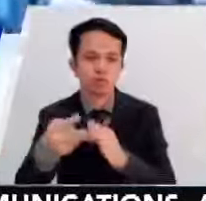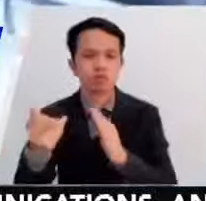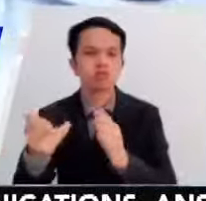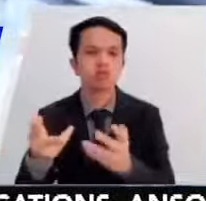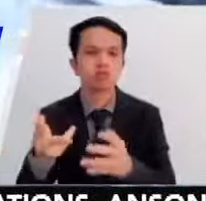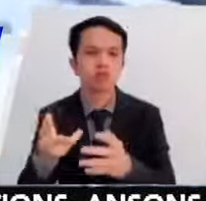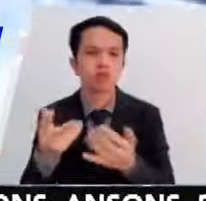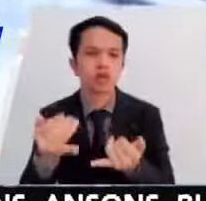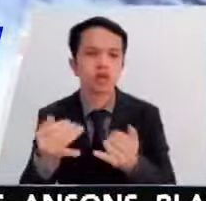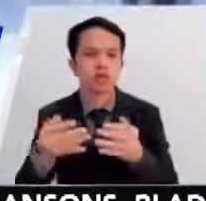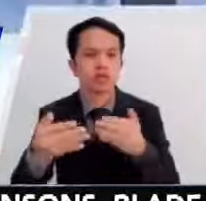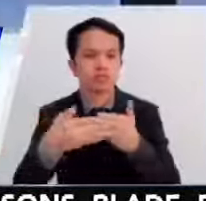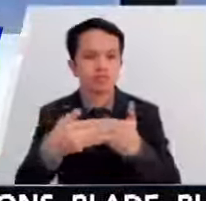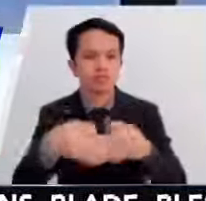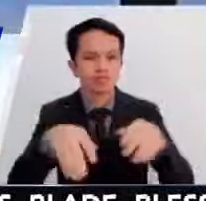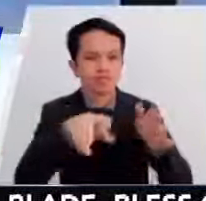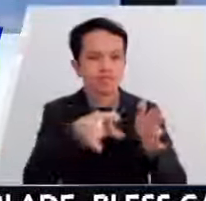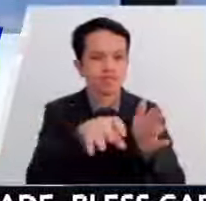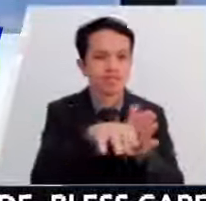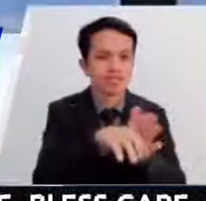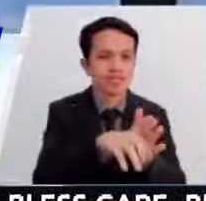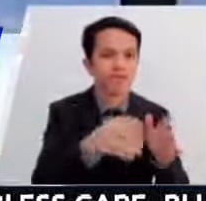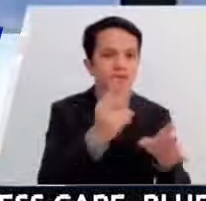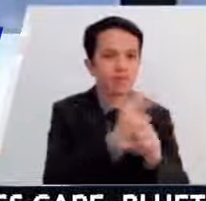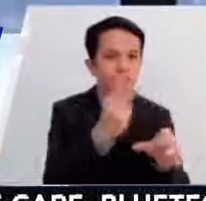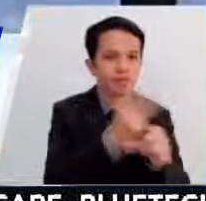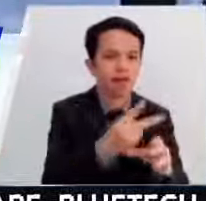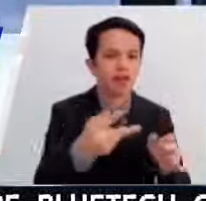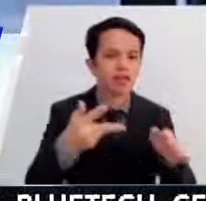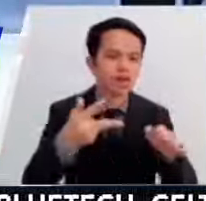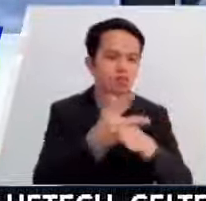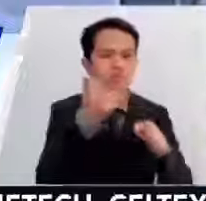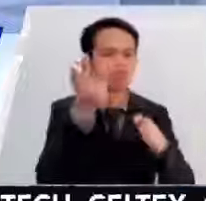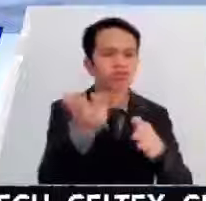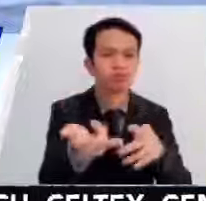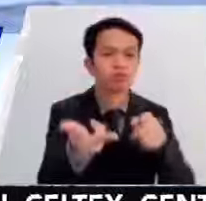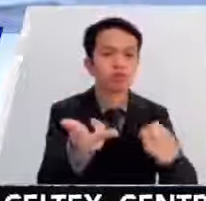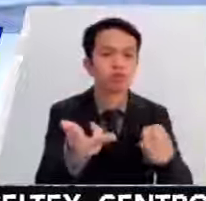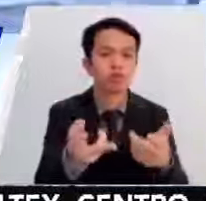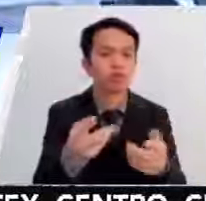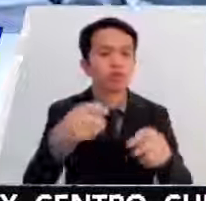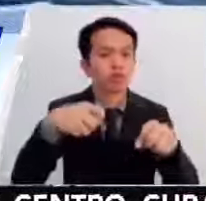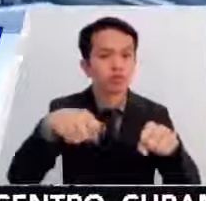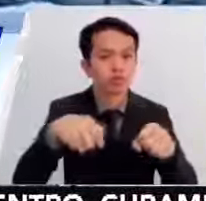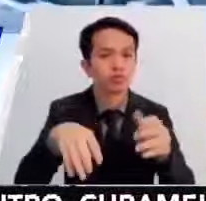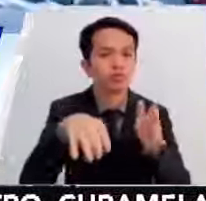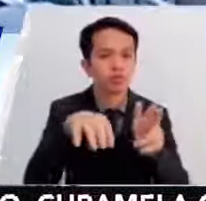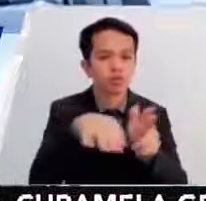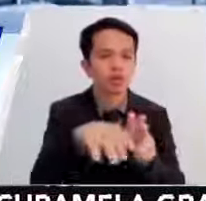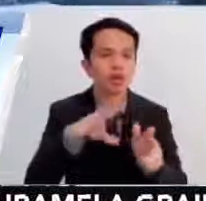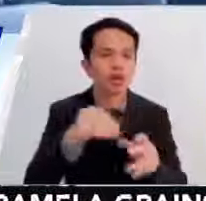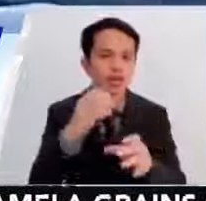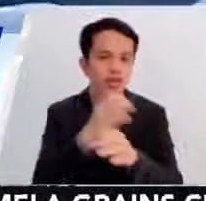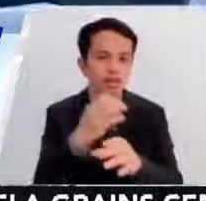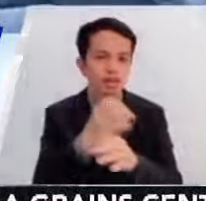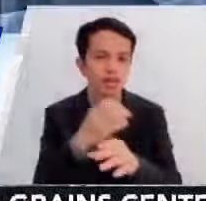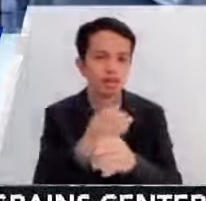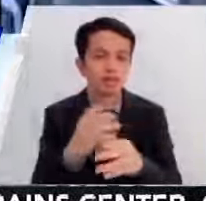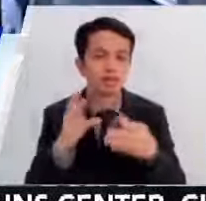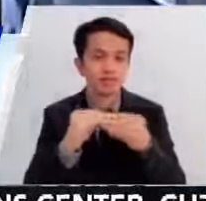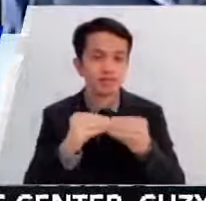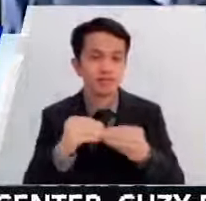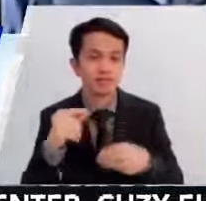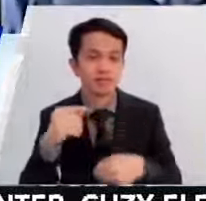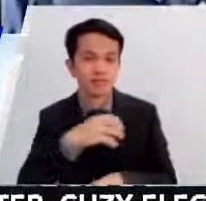na motorsiklo at SUV habang nadali ang isang tricycle, truck at kotse. Ayon sa pulisya, nawala ng preno ang